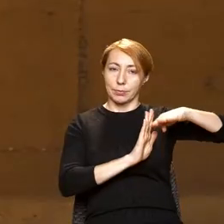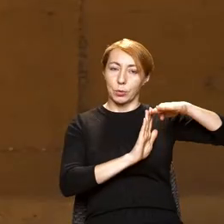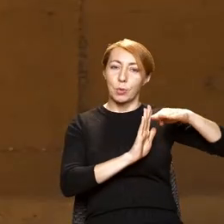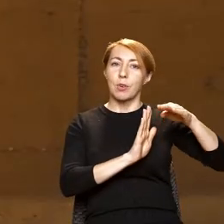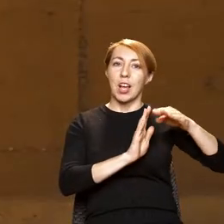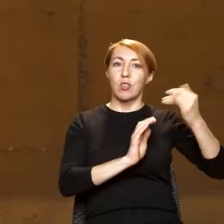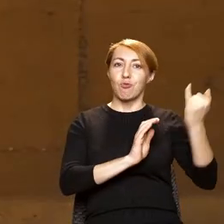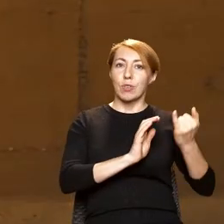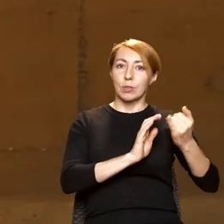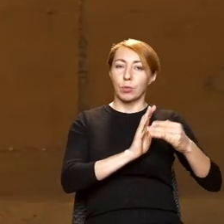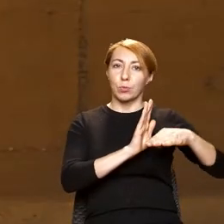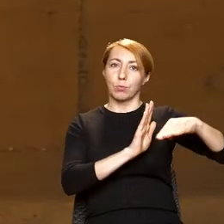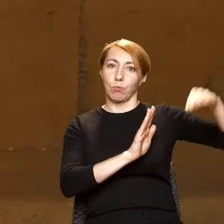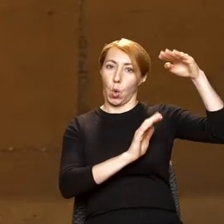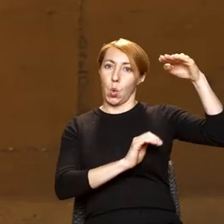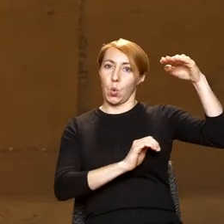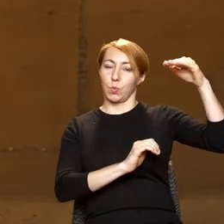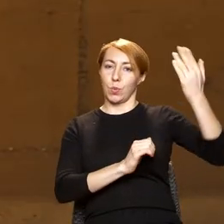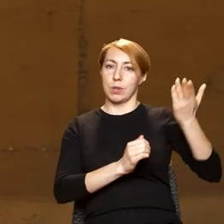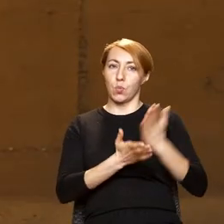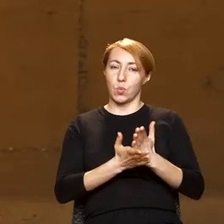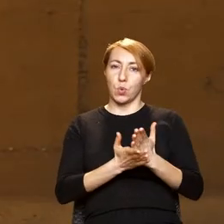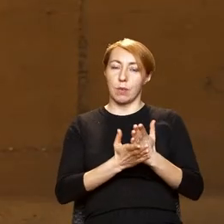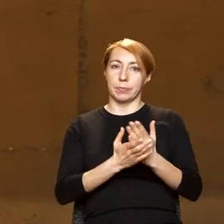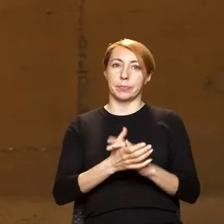już człowieka dojrzałego.